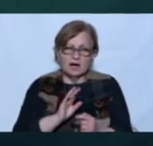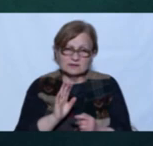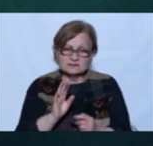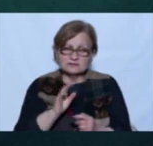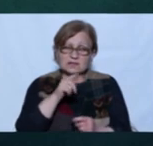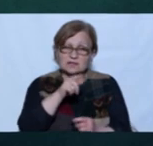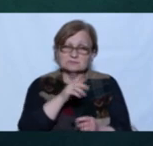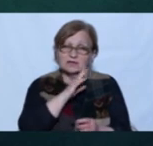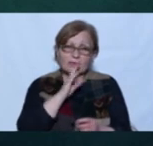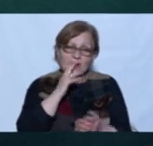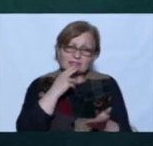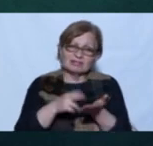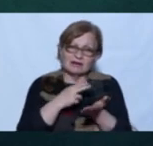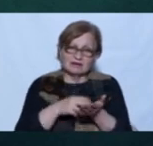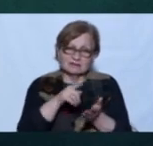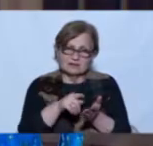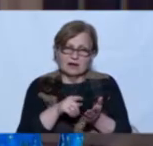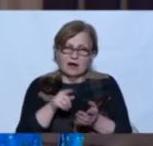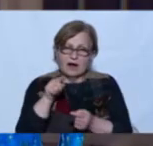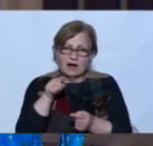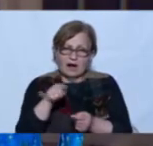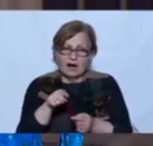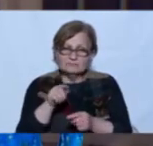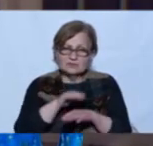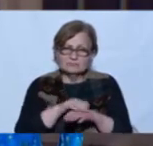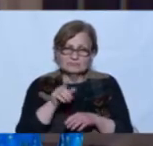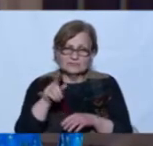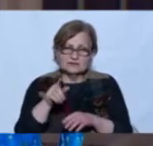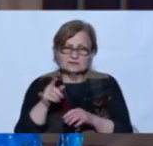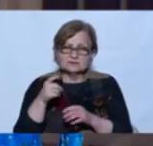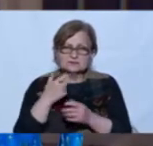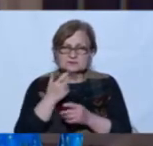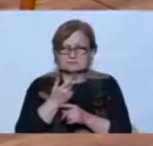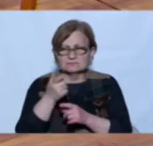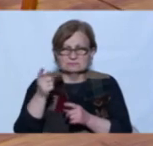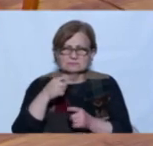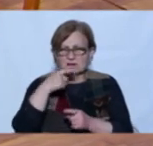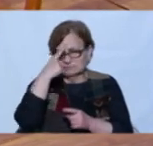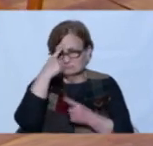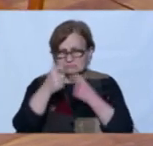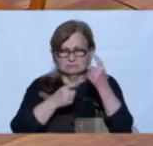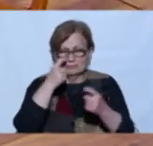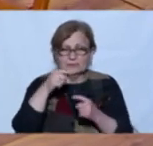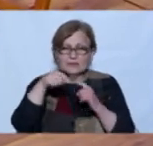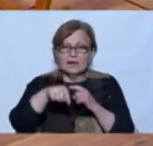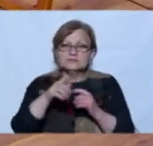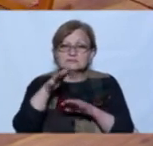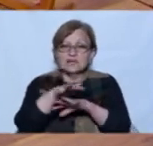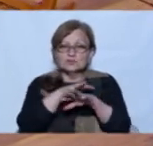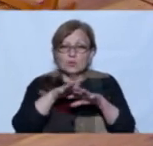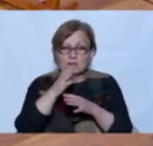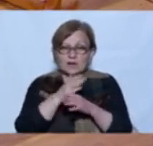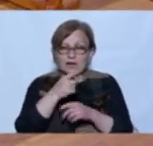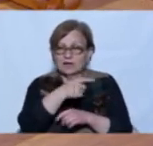დედაენის ორგანულ შეხორცებას მის ბუნებასთან. ნახეთ, ამით შეეხმიანა, როგორც ჩანს, საზოგადოებაში არსებულ